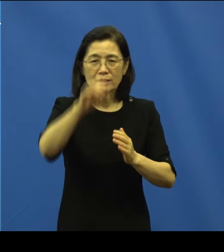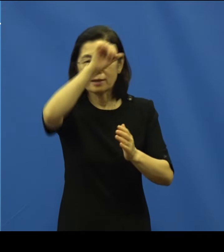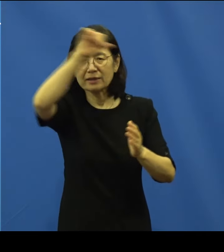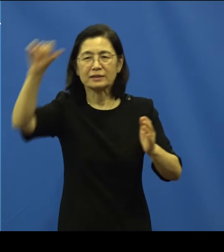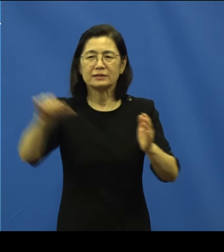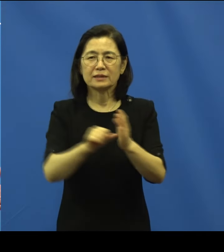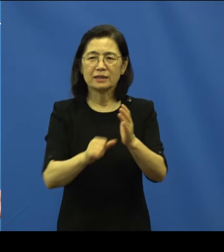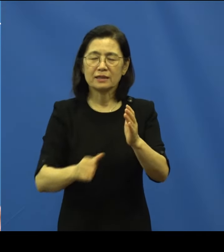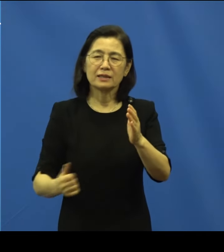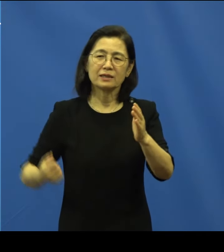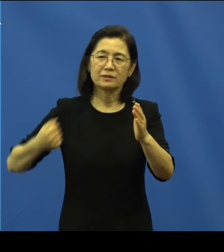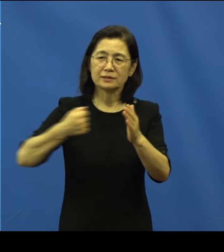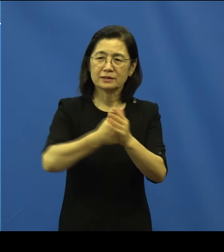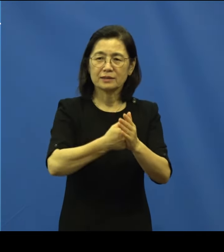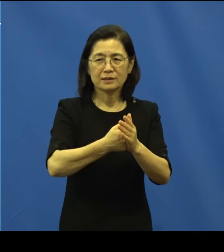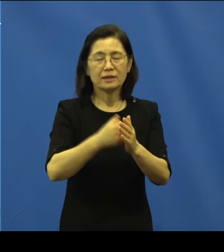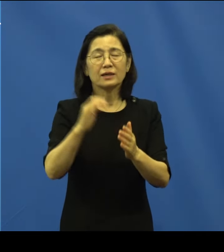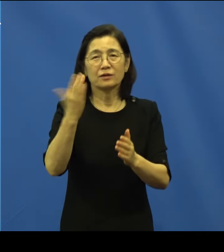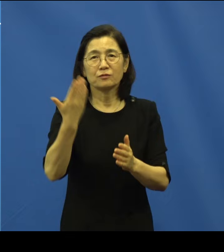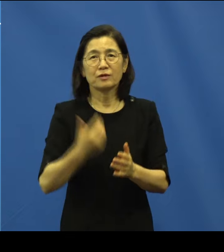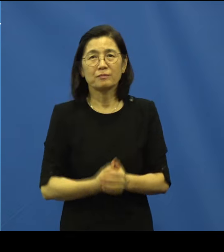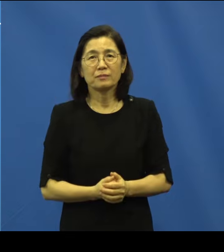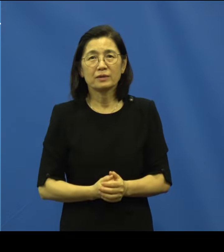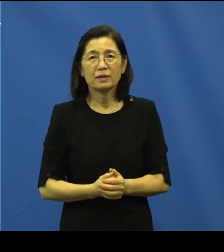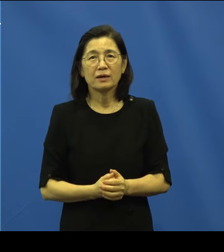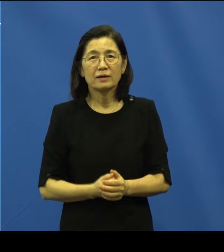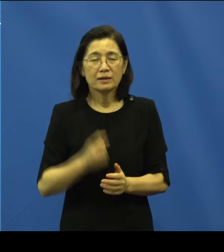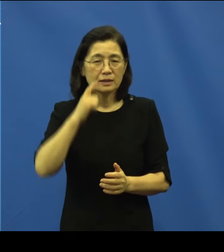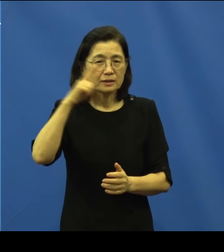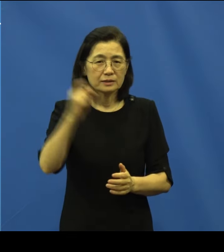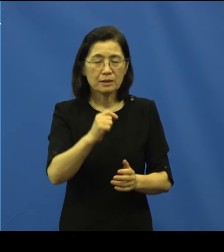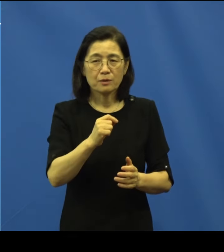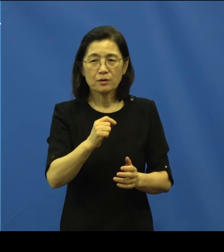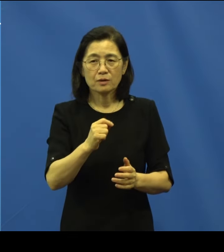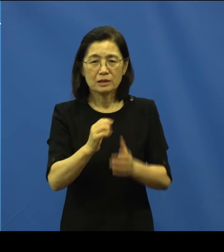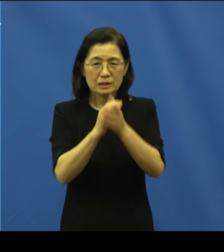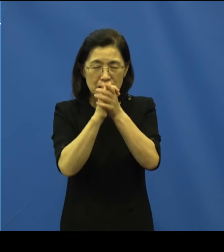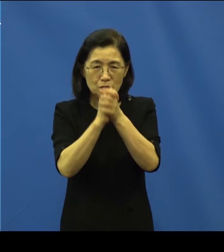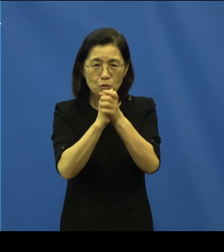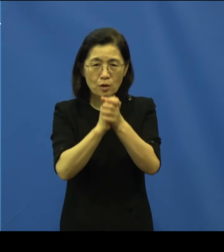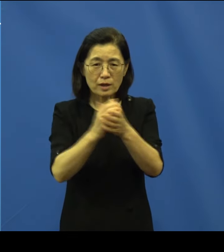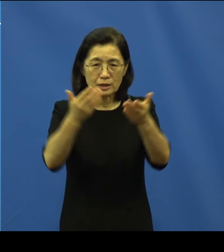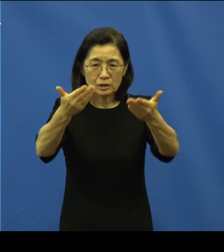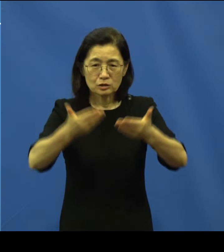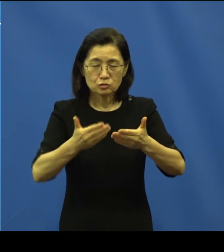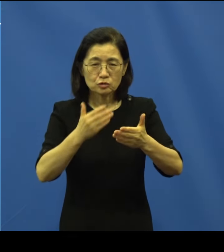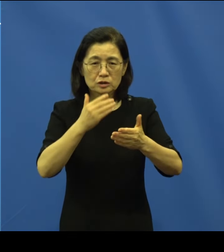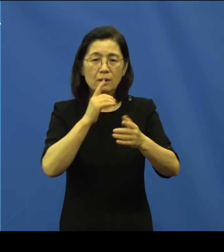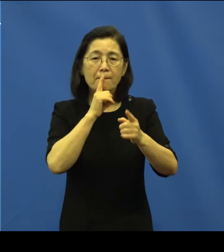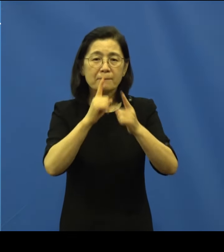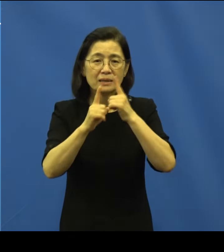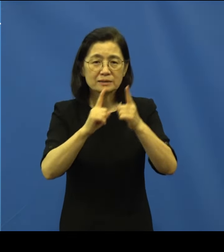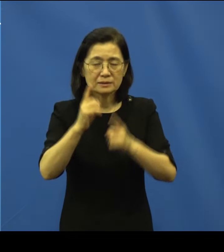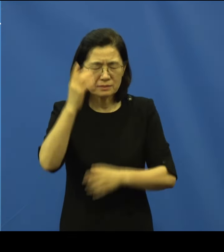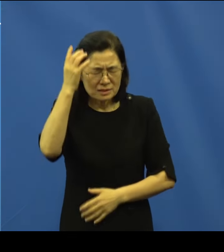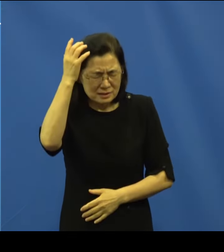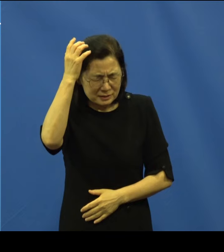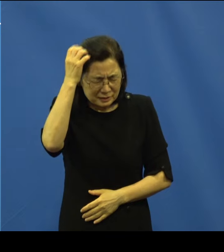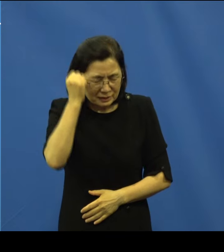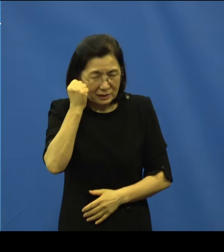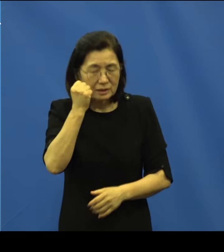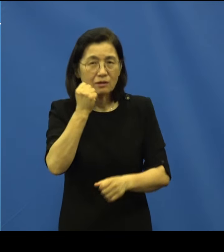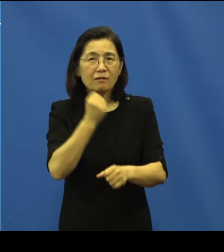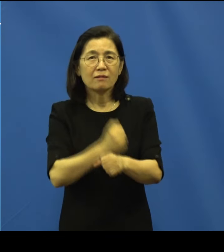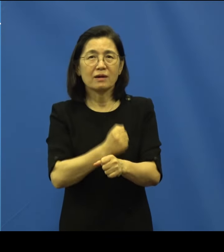믿습니다. 여러분, 이번 새벽 부흥회를 통해 주신 말씀을 반복해서 적용하시고, 저는 이번 집회를 통한